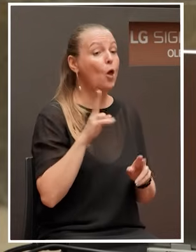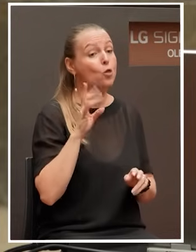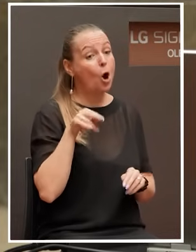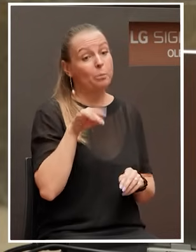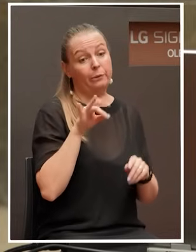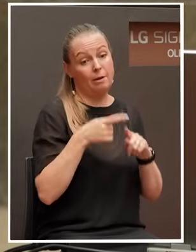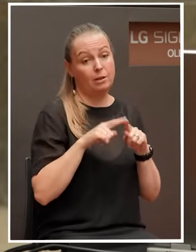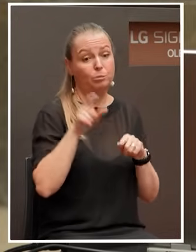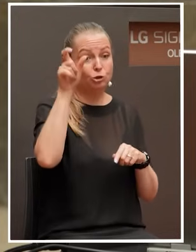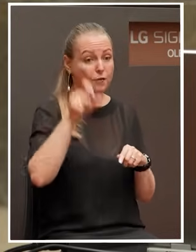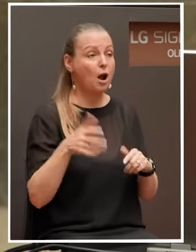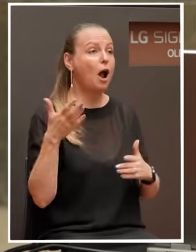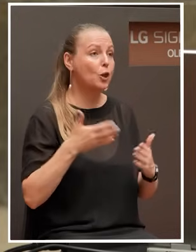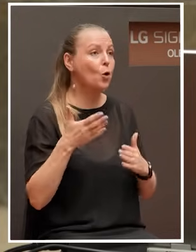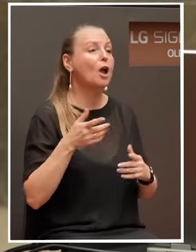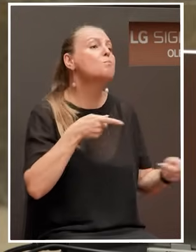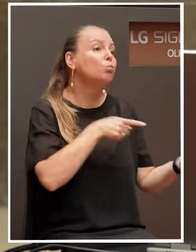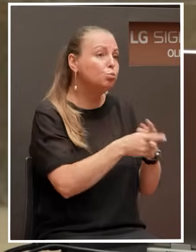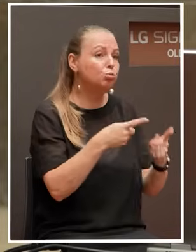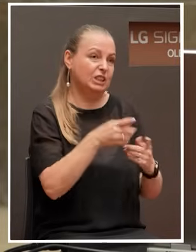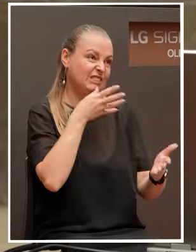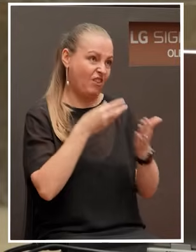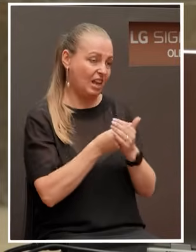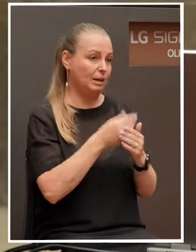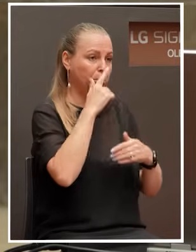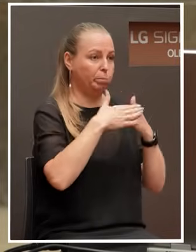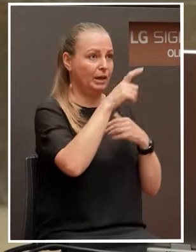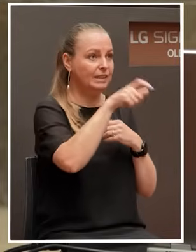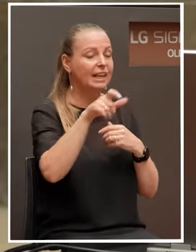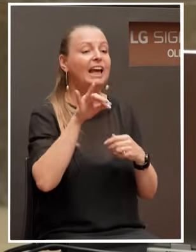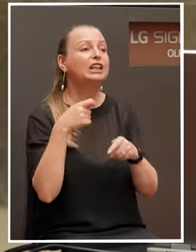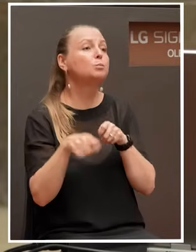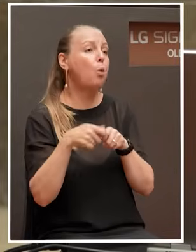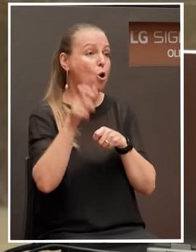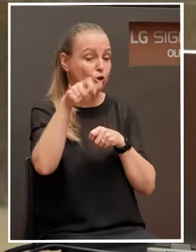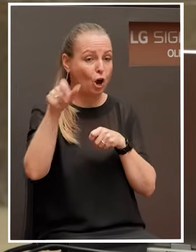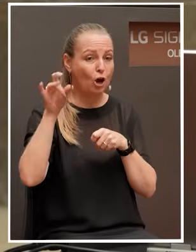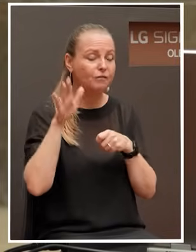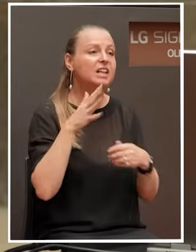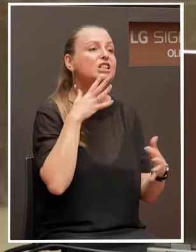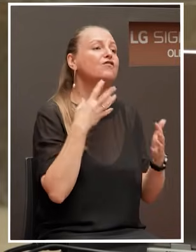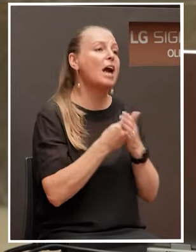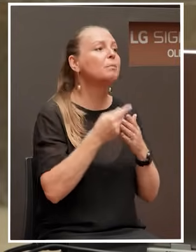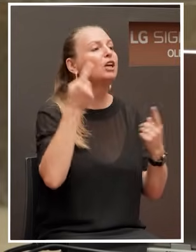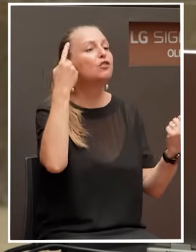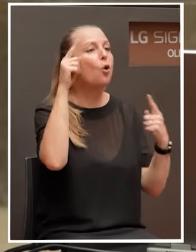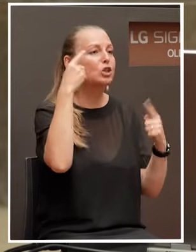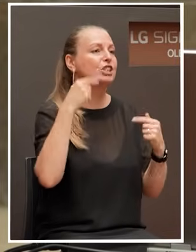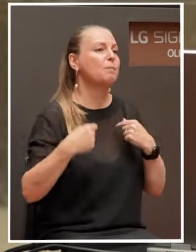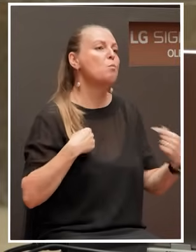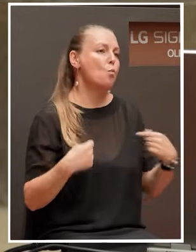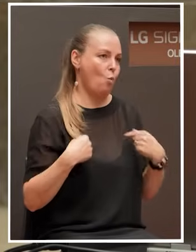который, очевидно, изводит своих близких и своих спонсоров своими творческими